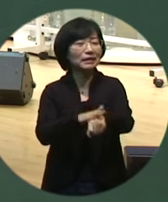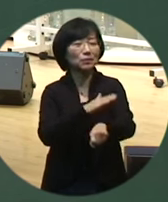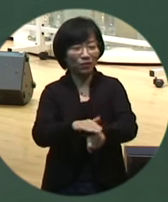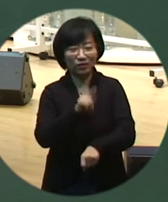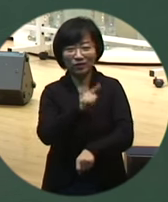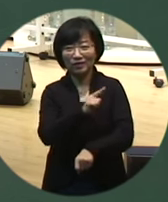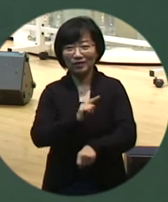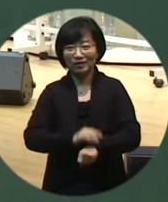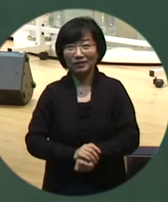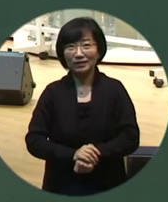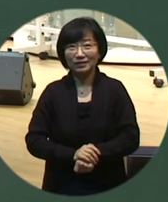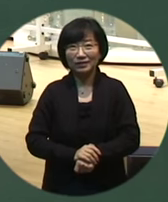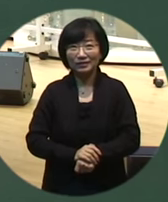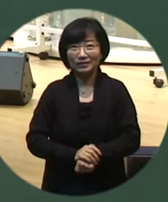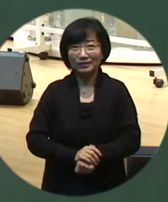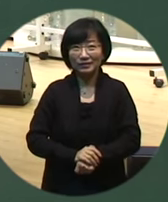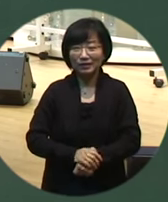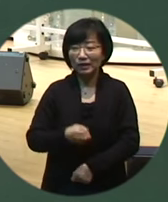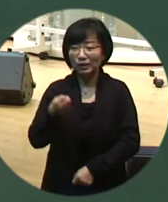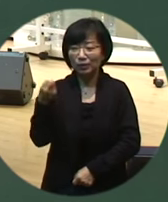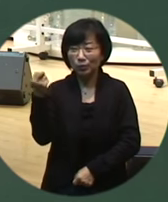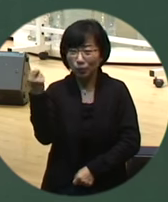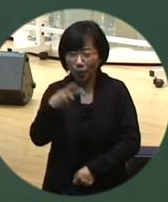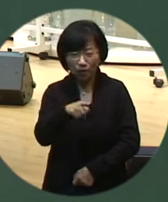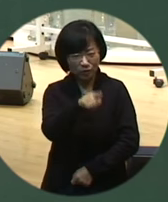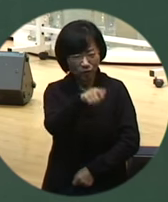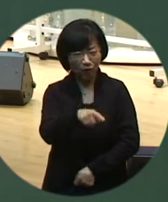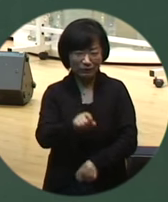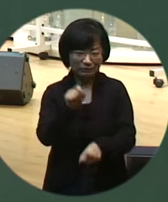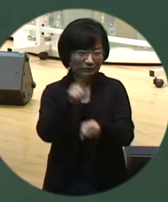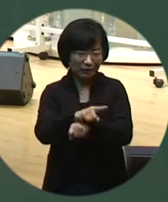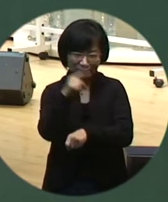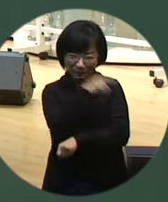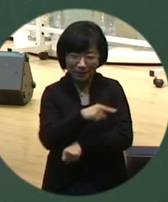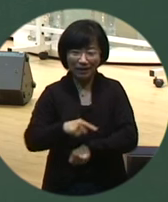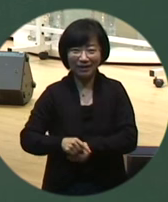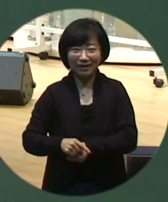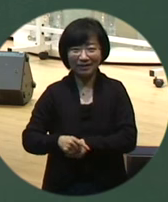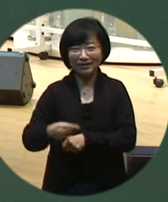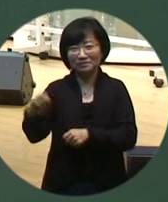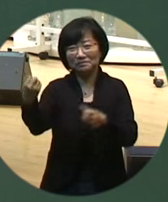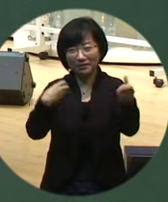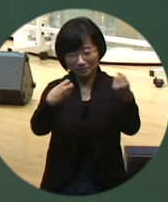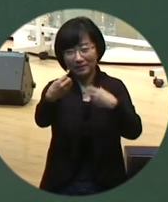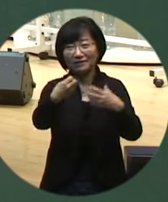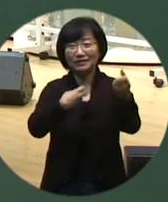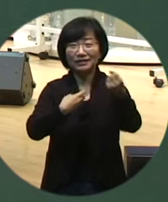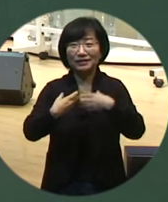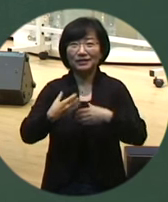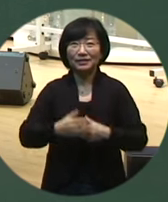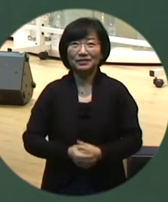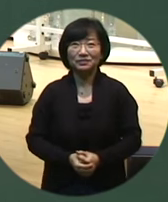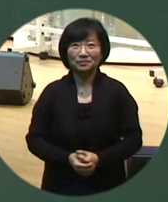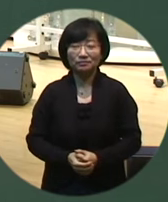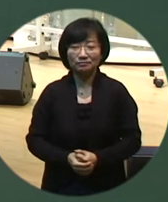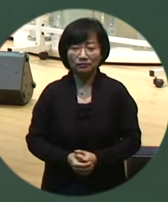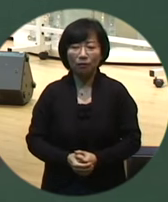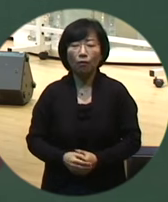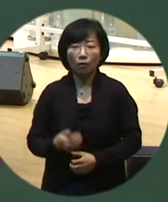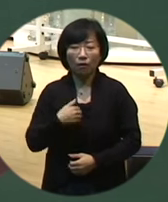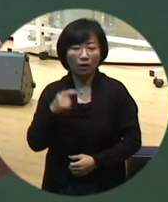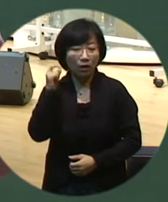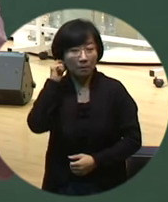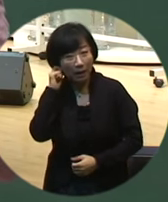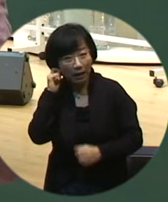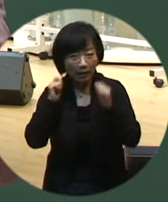why he failed. 또 어떤 분들은 성질 때문에 저렇다면서. And some people said it's because of his bad temperament. 나도 그런 줄 알았어요. And that's